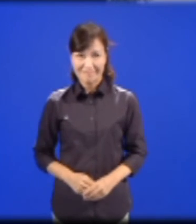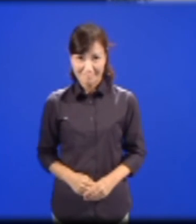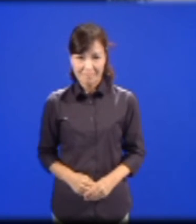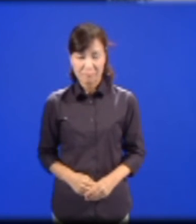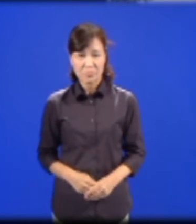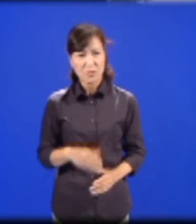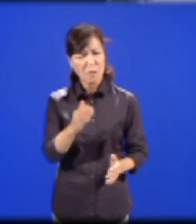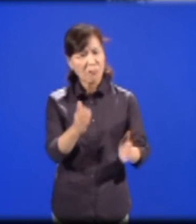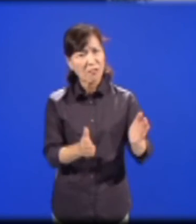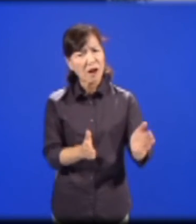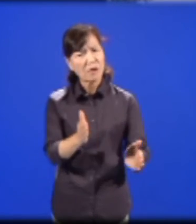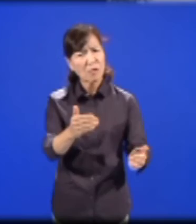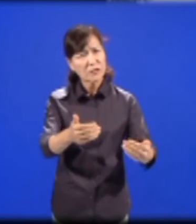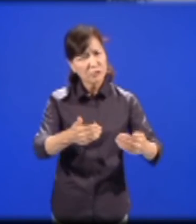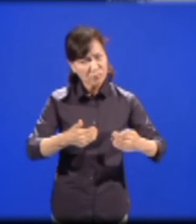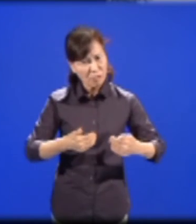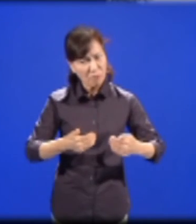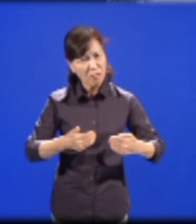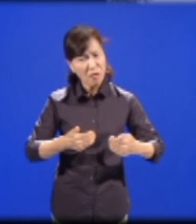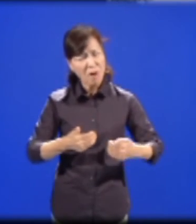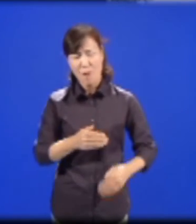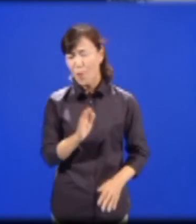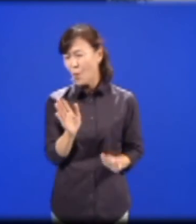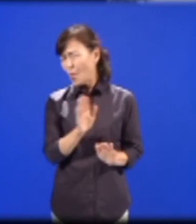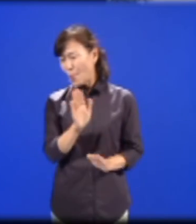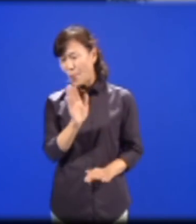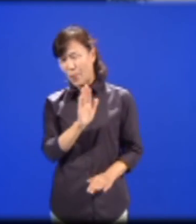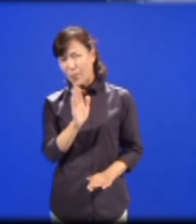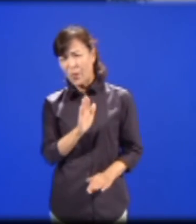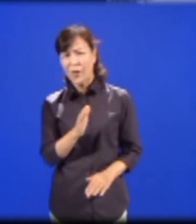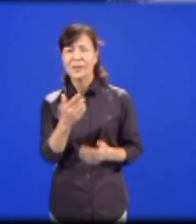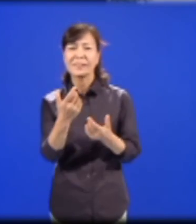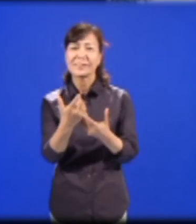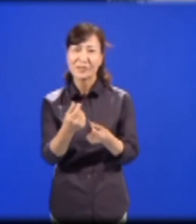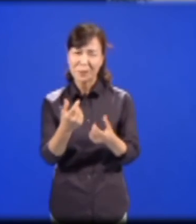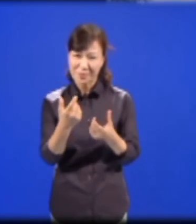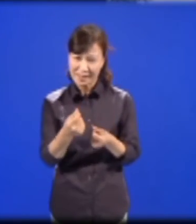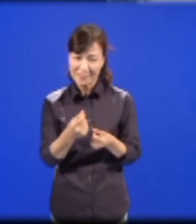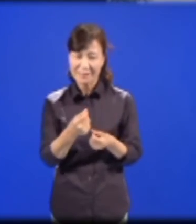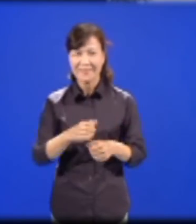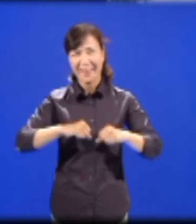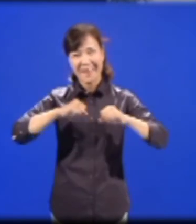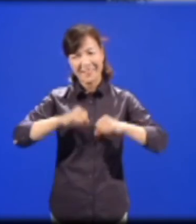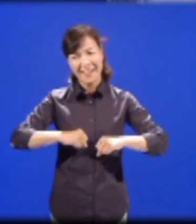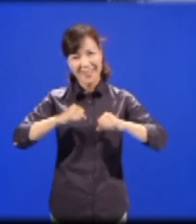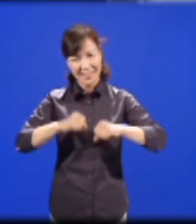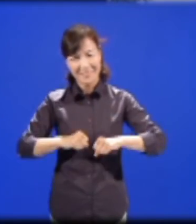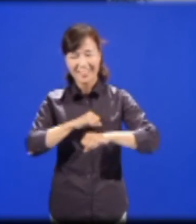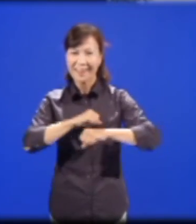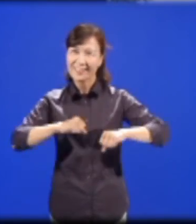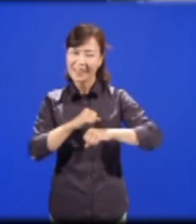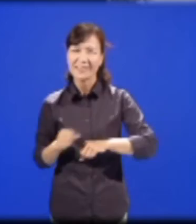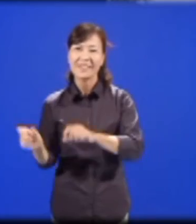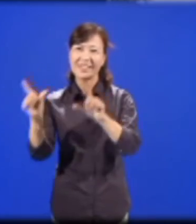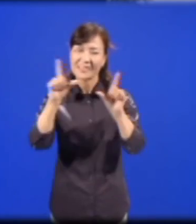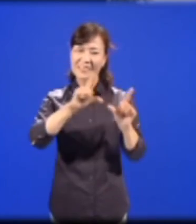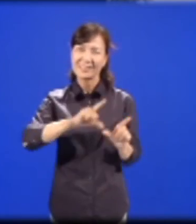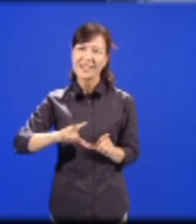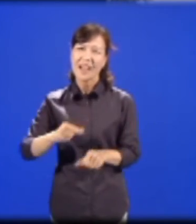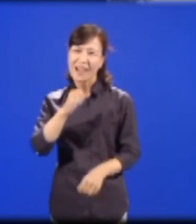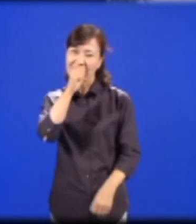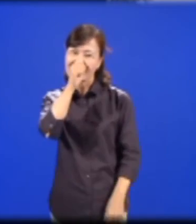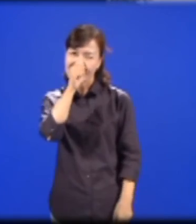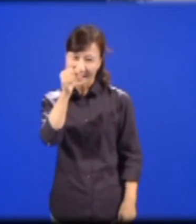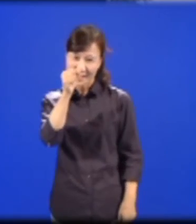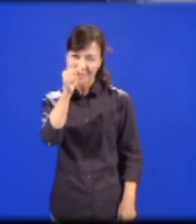女性で12年もあるって結構長いですよね。やっぱり長い間元気で生き生きと